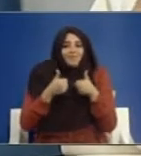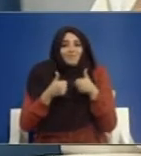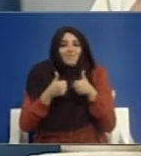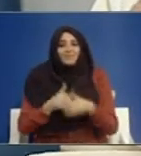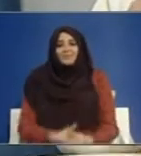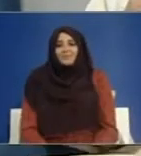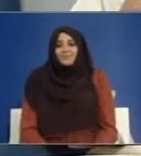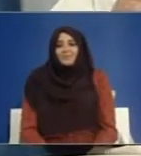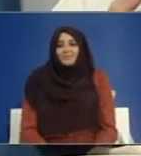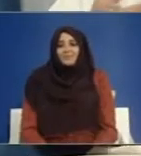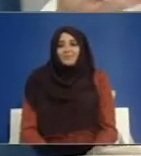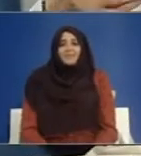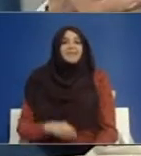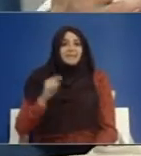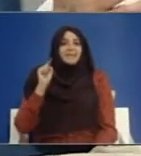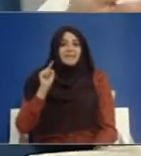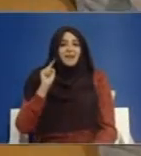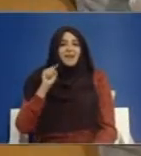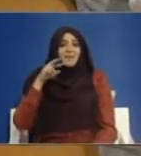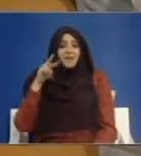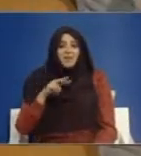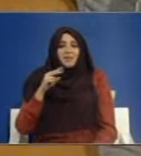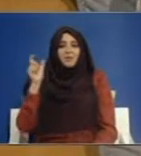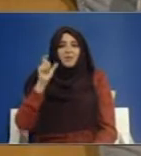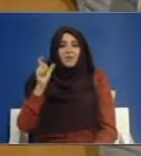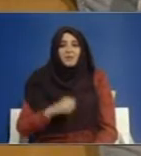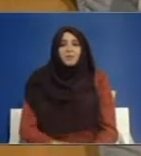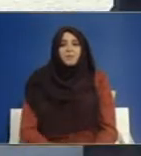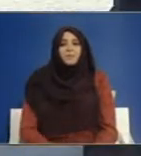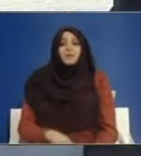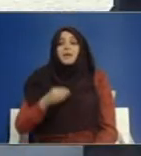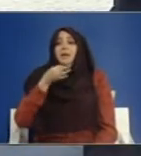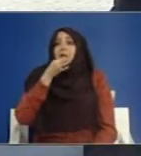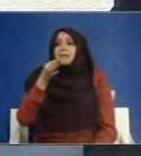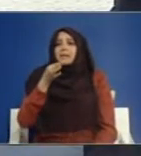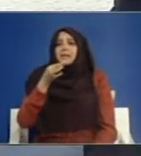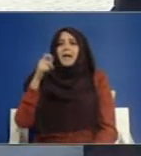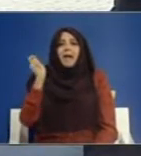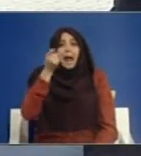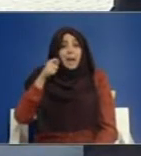فإذن هذه من حقيقة التقوى. سيدنا علي رضي الله تعالى عنه سئل